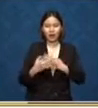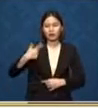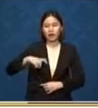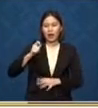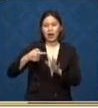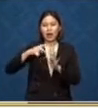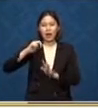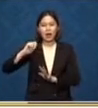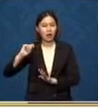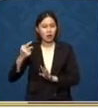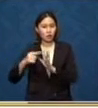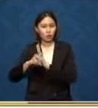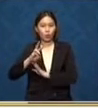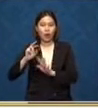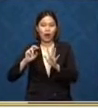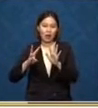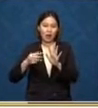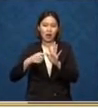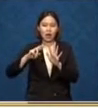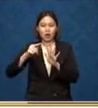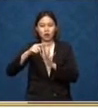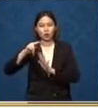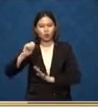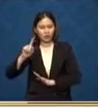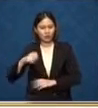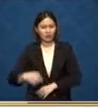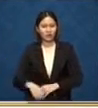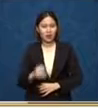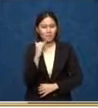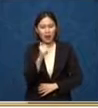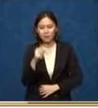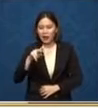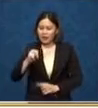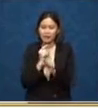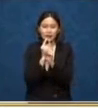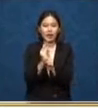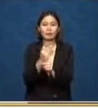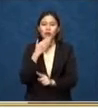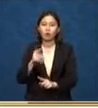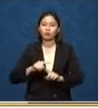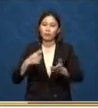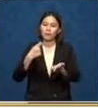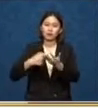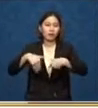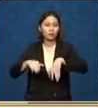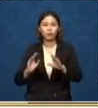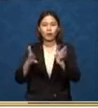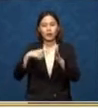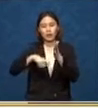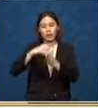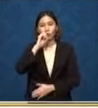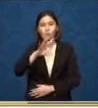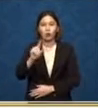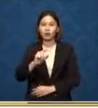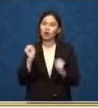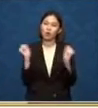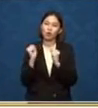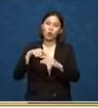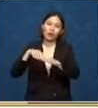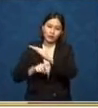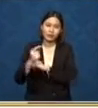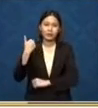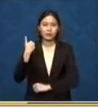วารุณีค่ะทั้งๆที่ไปรายงานตัวตามนัดตลอดเวลากลับไม่ได้รับการประกันตัวโดยให้เหตุผลว่ากลัวที่จะหลบ